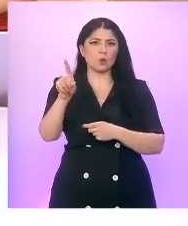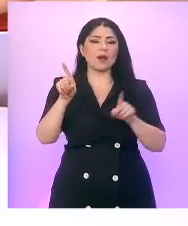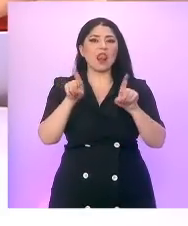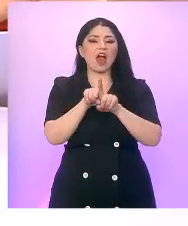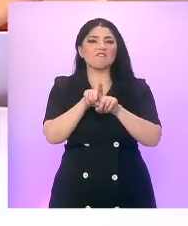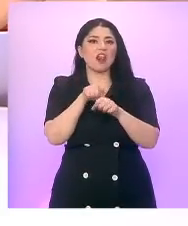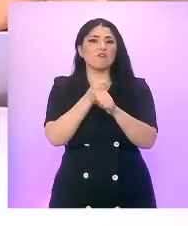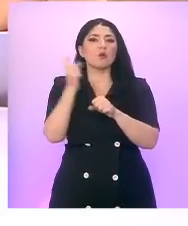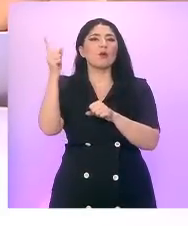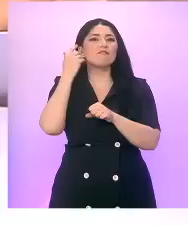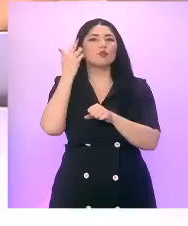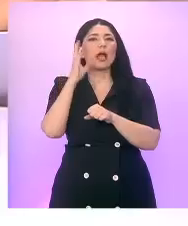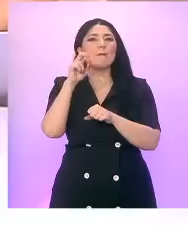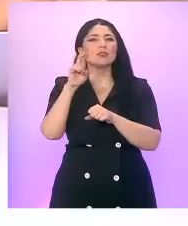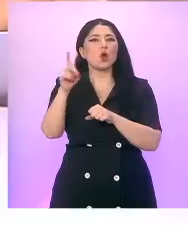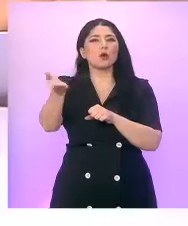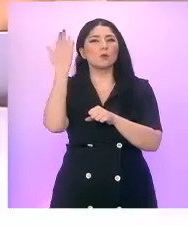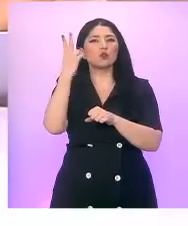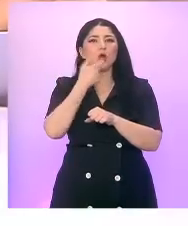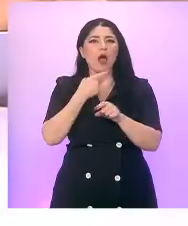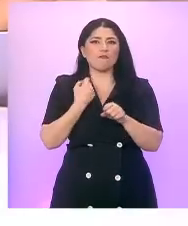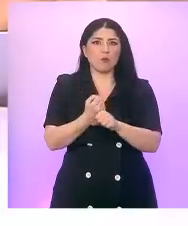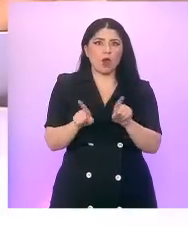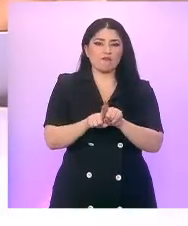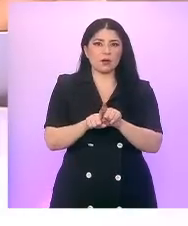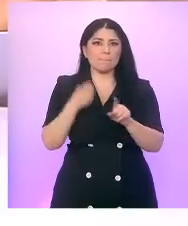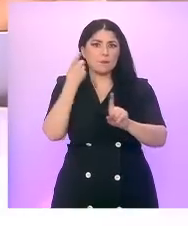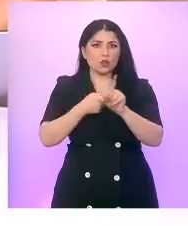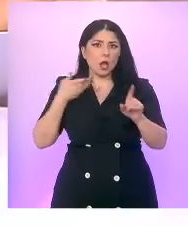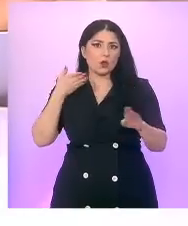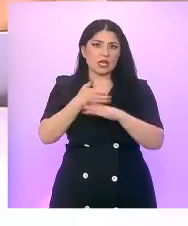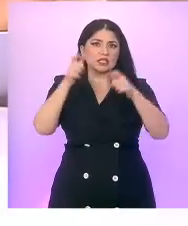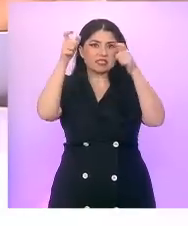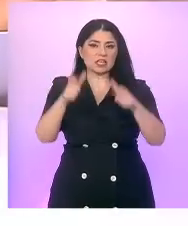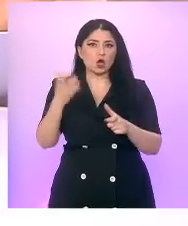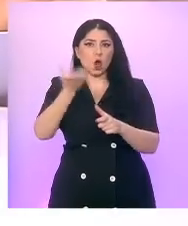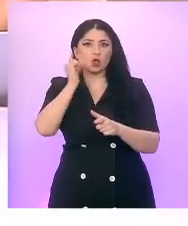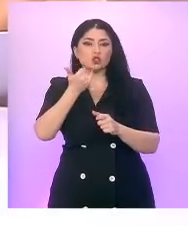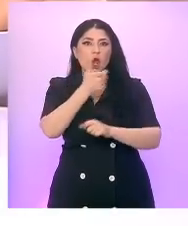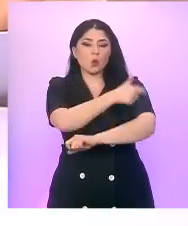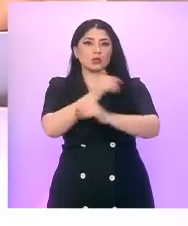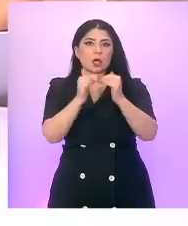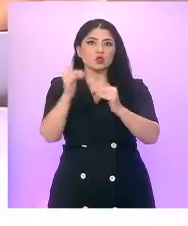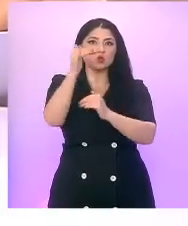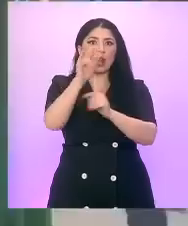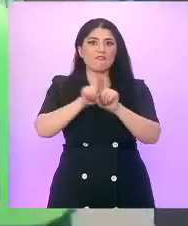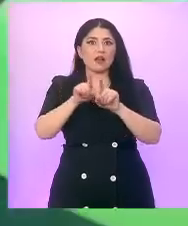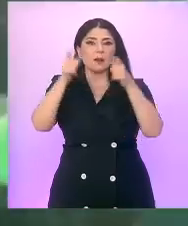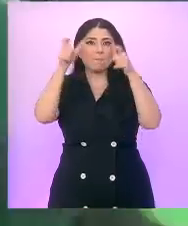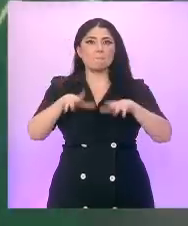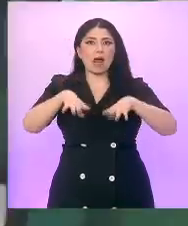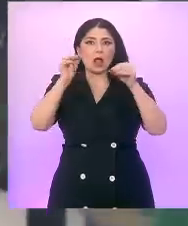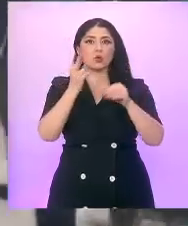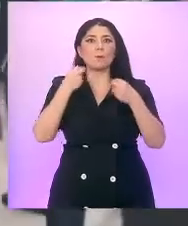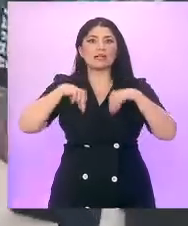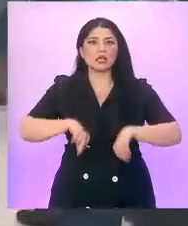susținătorilor lui Trump de la Capitoliu de acum 2 ani. Protestatarii au intrat în sediile Congresului și Curții Supreme, ca și în Palatul Prezidențial.